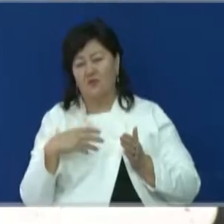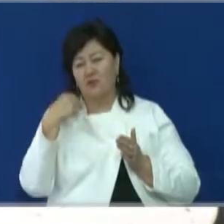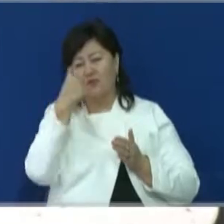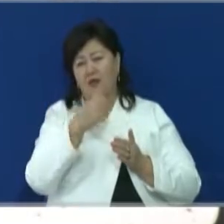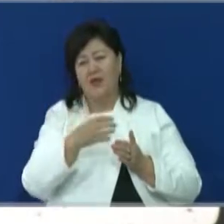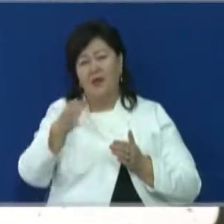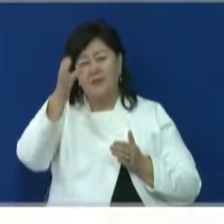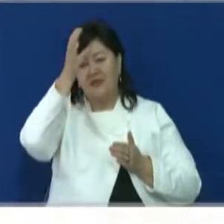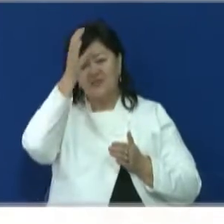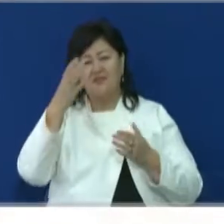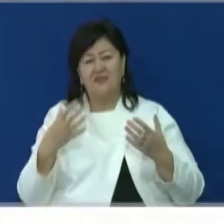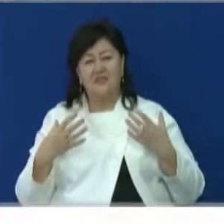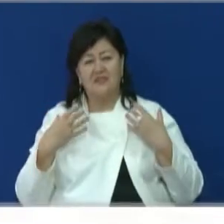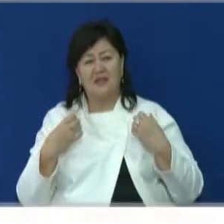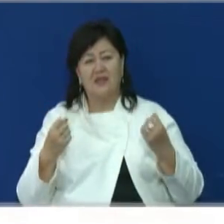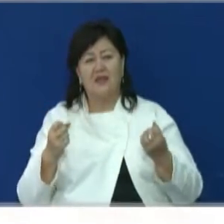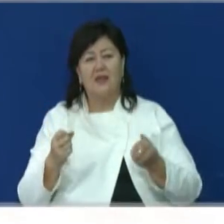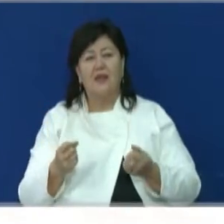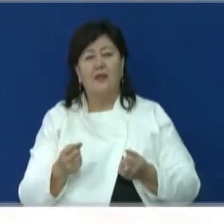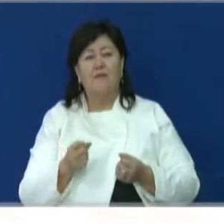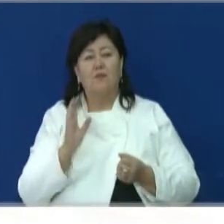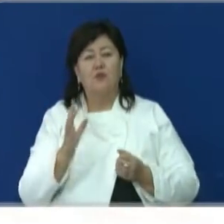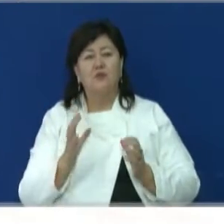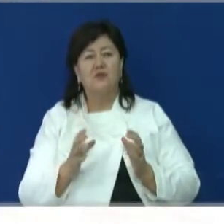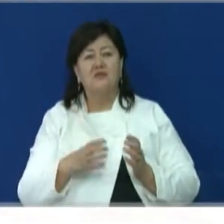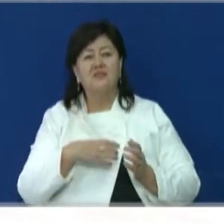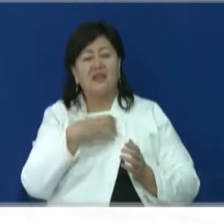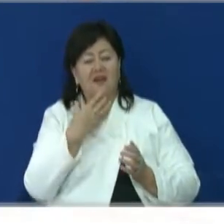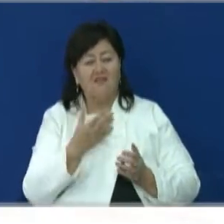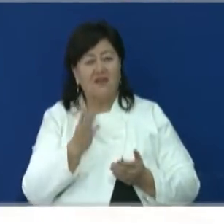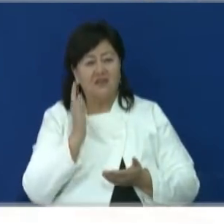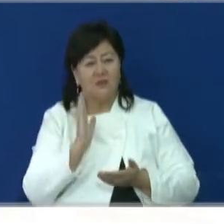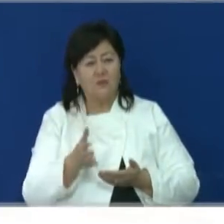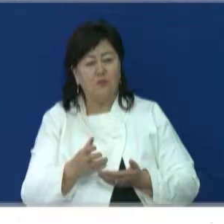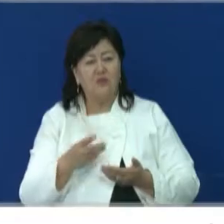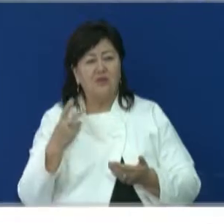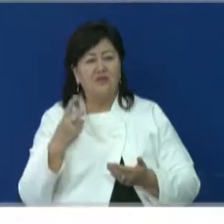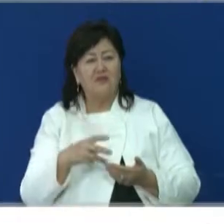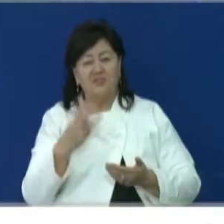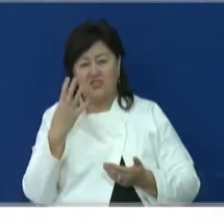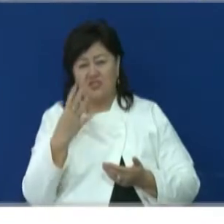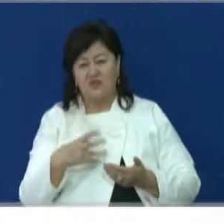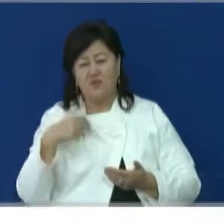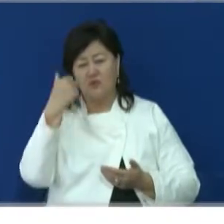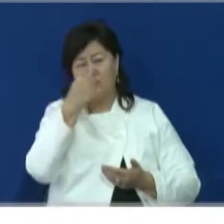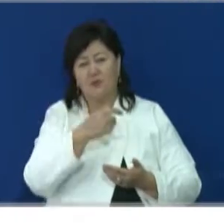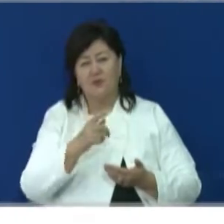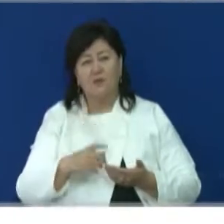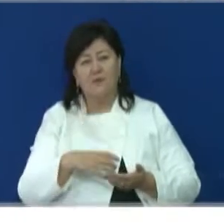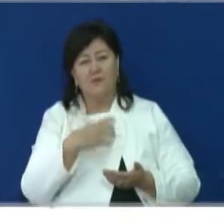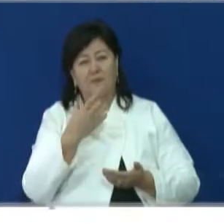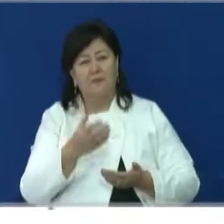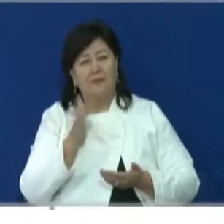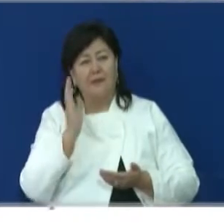білім беру салаларында мемлекеттік кепілдіктер енгізілетін болады. Ал 2025 жылдан бастап мемлекеттік кепілдіктердің барлық